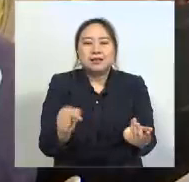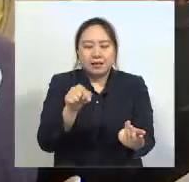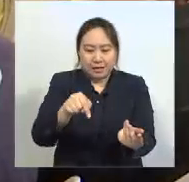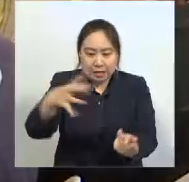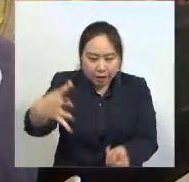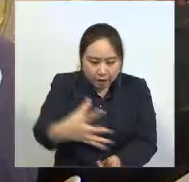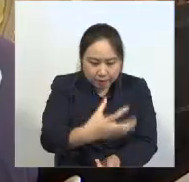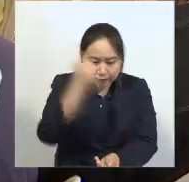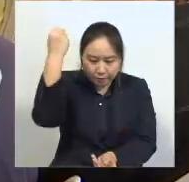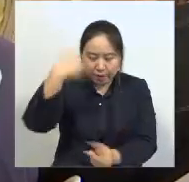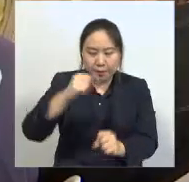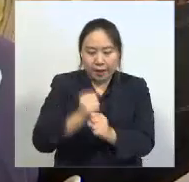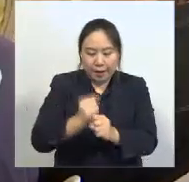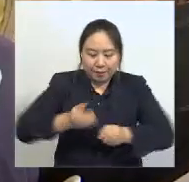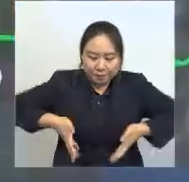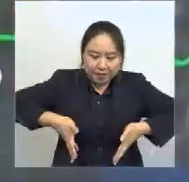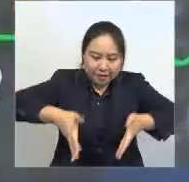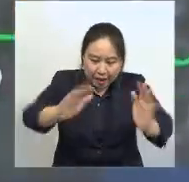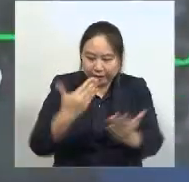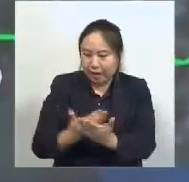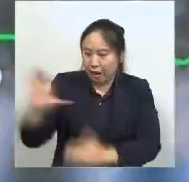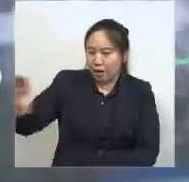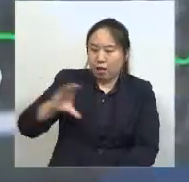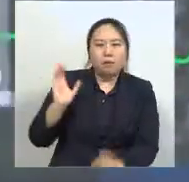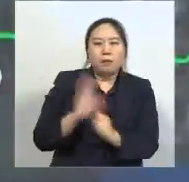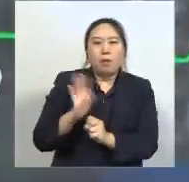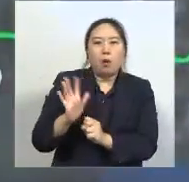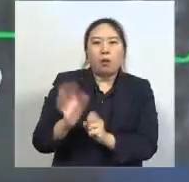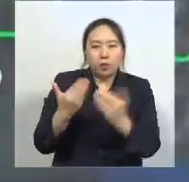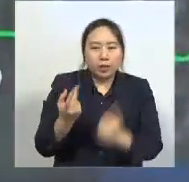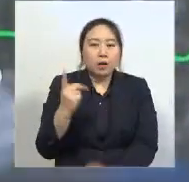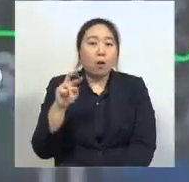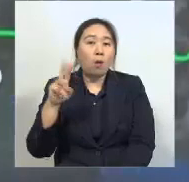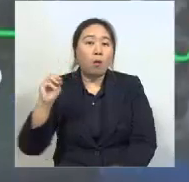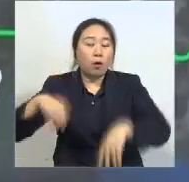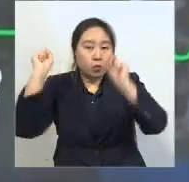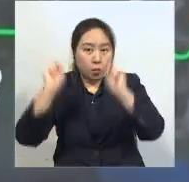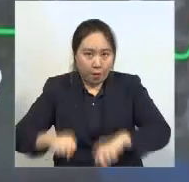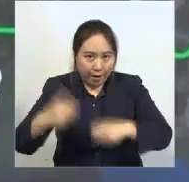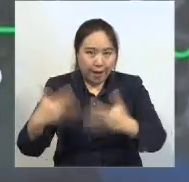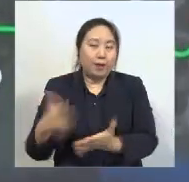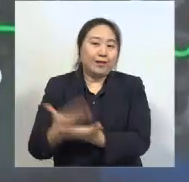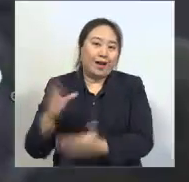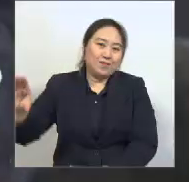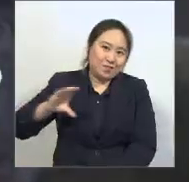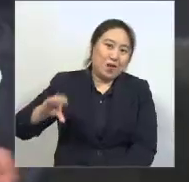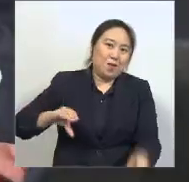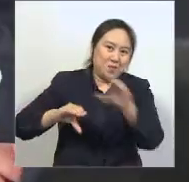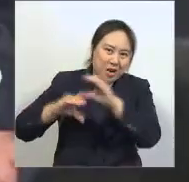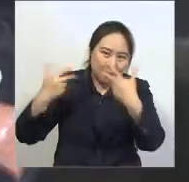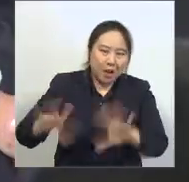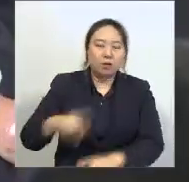การก่อสร้างที่ได้รับไม่เพียงพอแต่หลังจากที่ครม.อนุมัติกรอบวงเงินค่าจัดกรรมสิทธิ์ที่ดินเพิ่มเติมแล้วในว